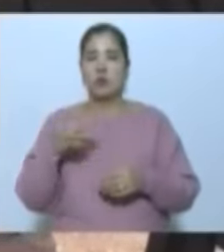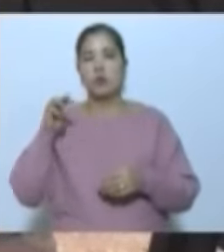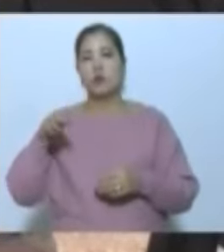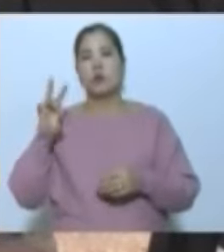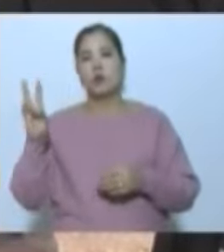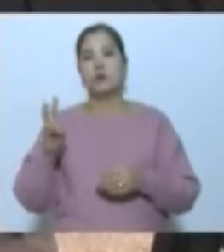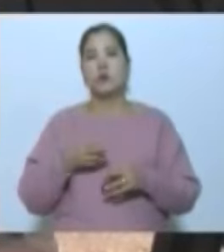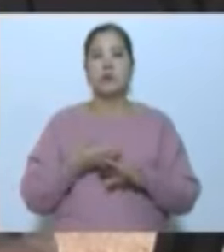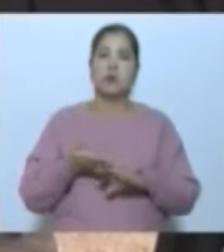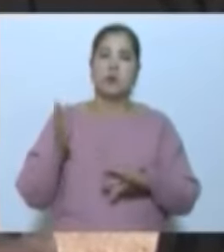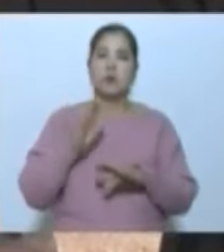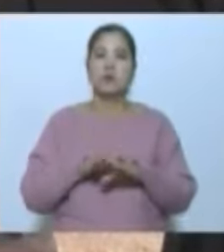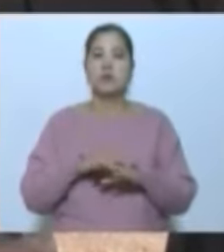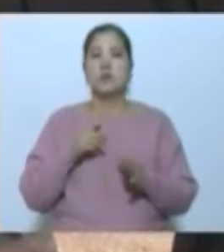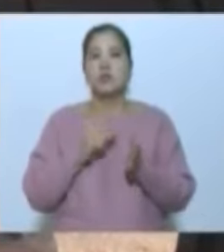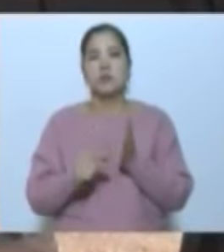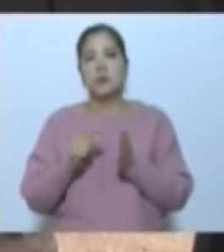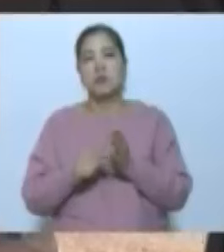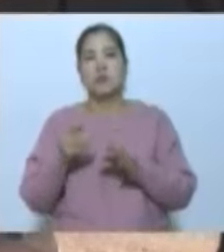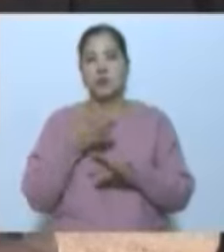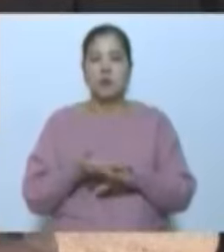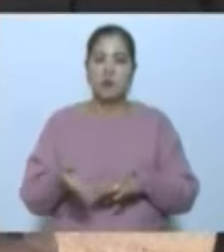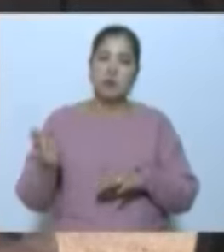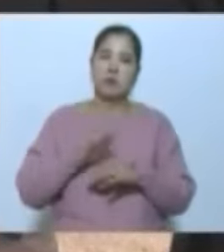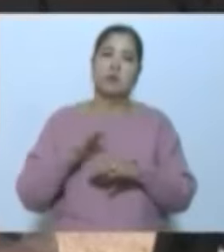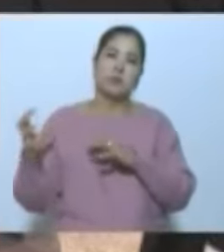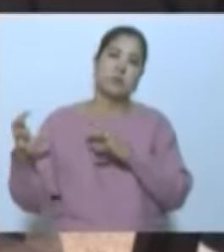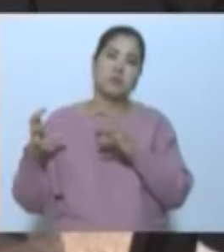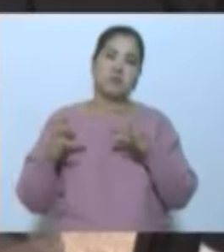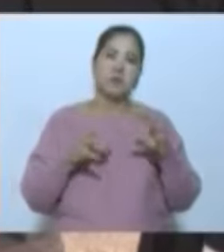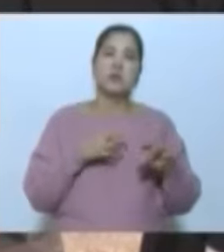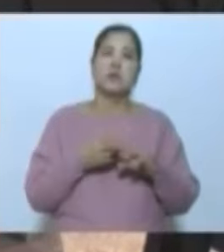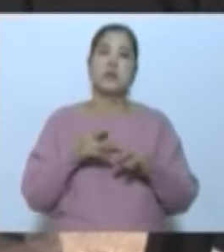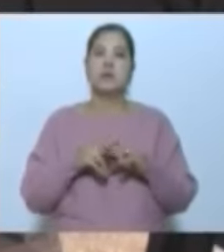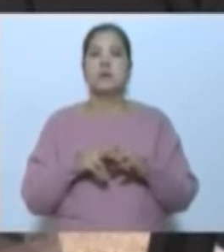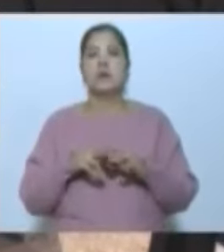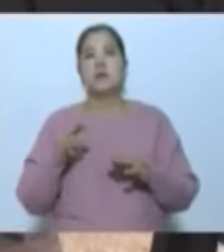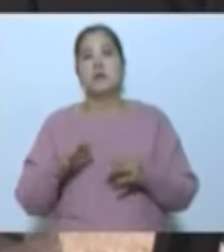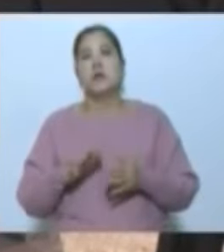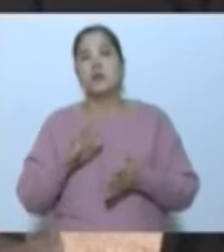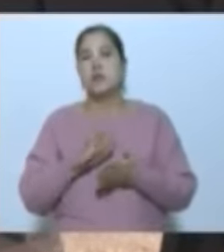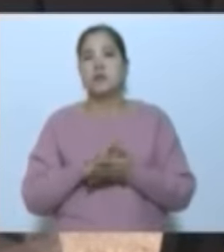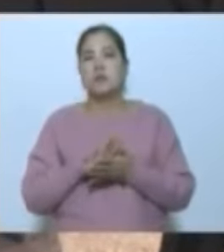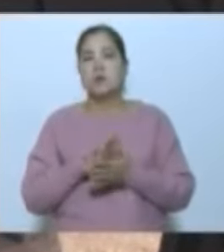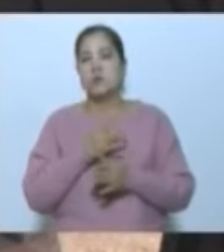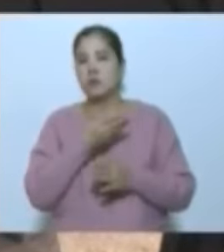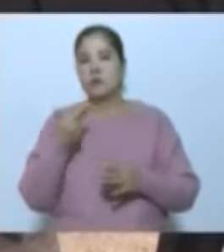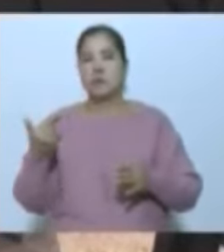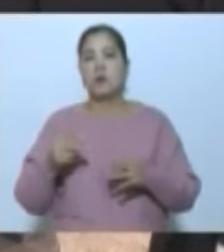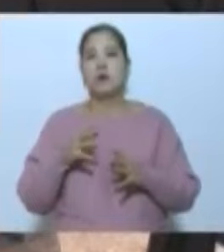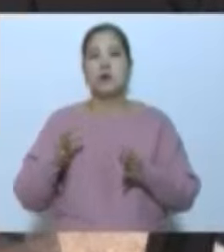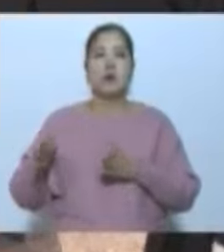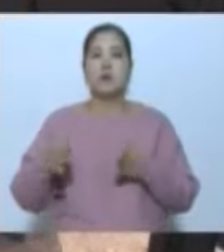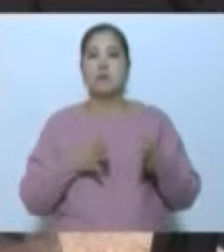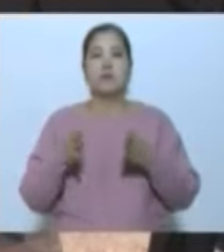прицепом этот вес доходит до 70 тонн. Непонятно, из-за этого или, может, из-за плохого качества дорог, но всего за 3 дня асфальт превратился в